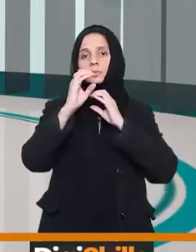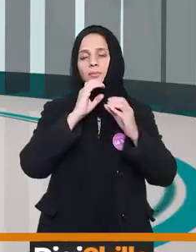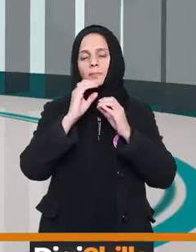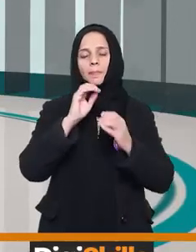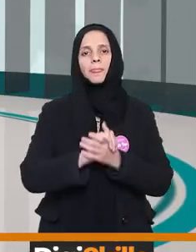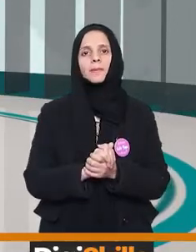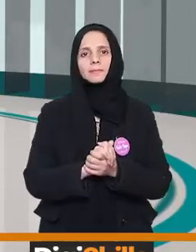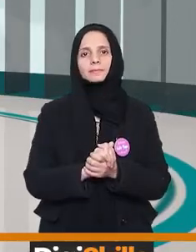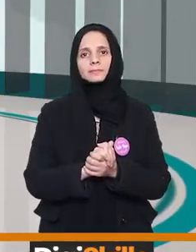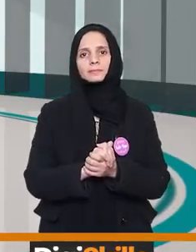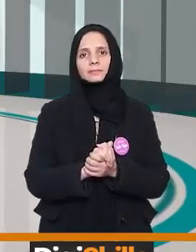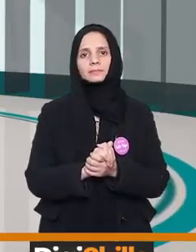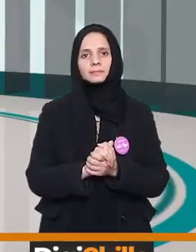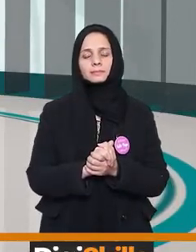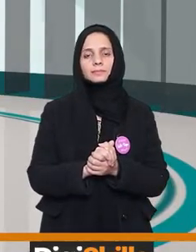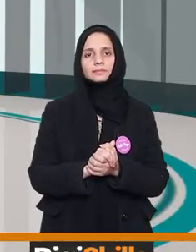Communication.